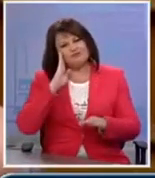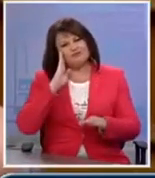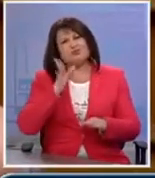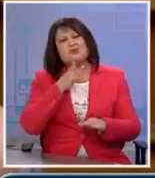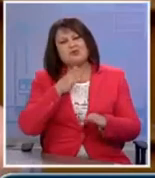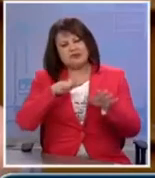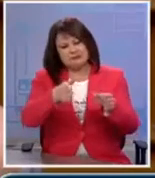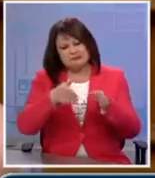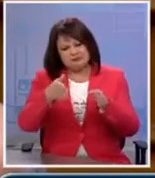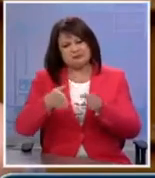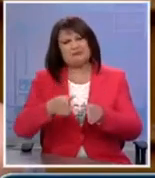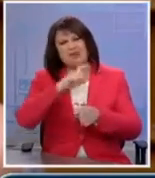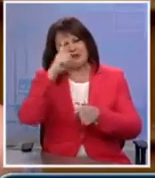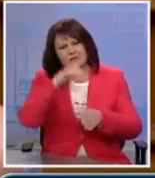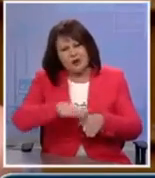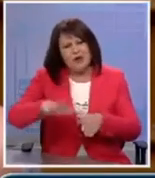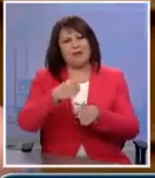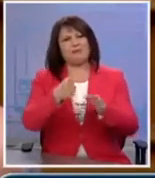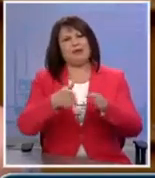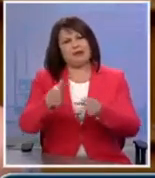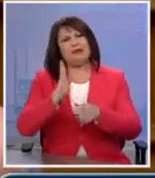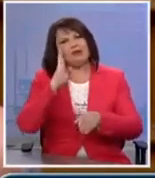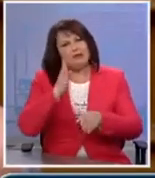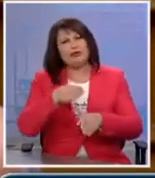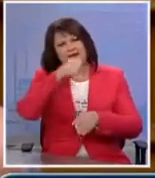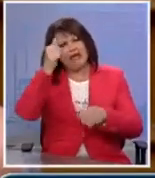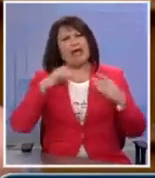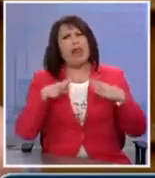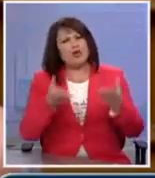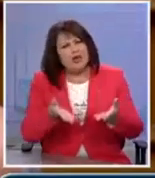συνθήκες εξαιρετικά δύσκολες. Βέβαια, ακόμα είναι καλοκαίρι και